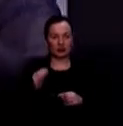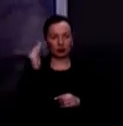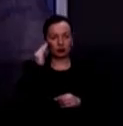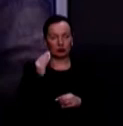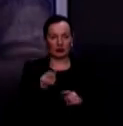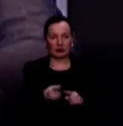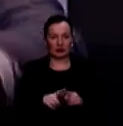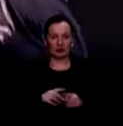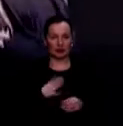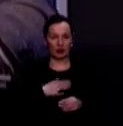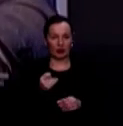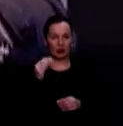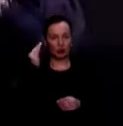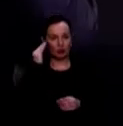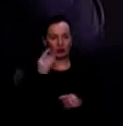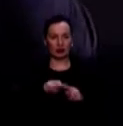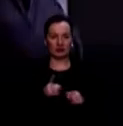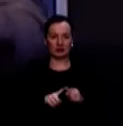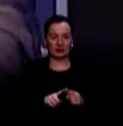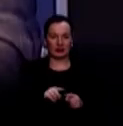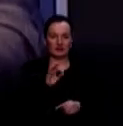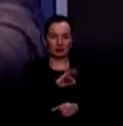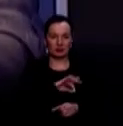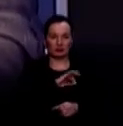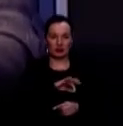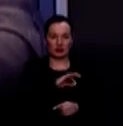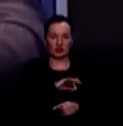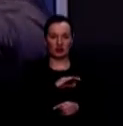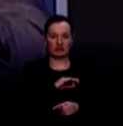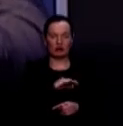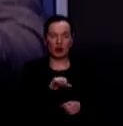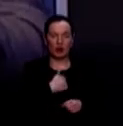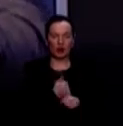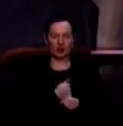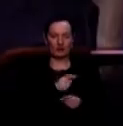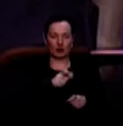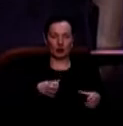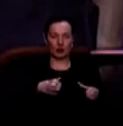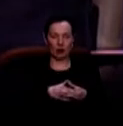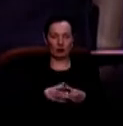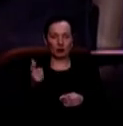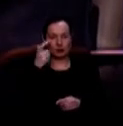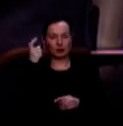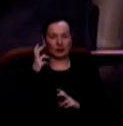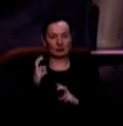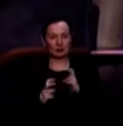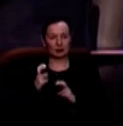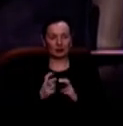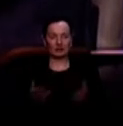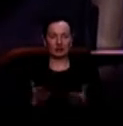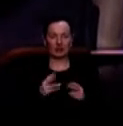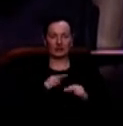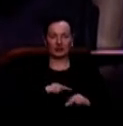безпосередніх споживачів, голів громад, угу. Керівників комунальних підприємств, які працюють на території Полтавської області. Це